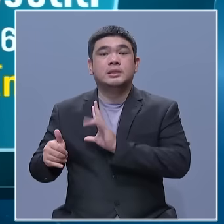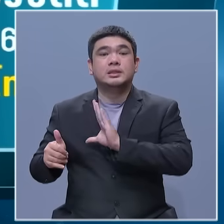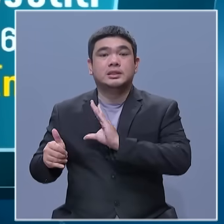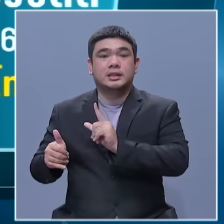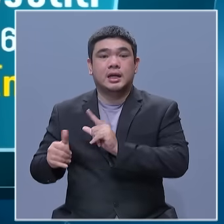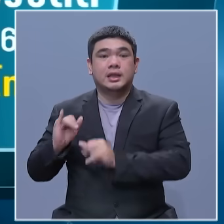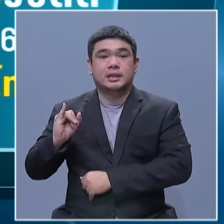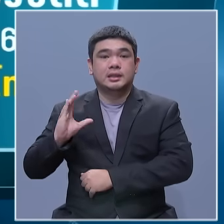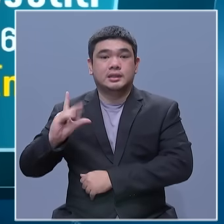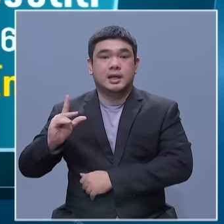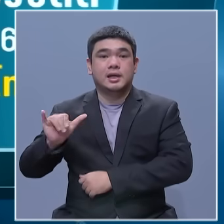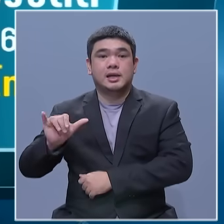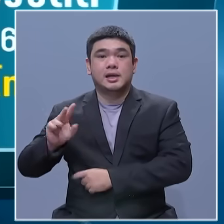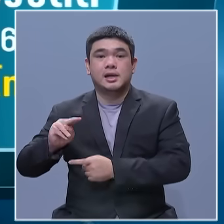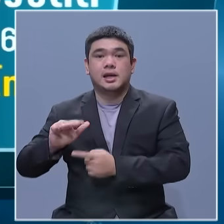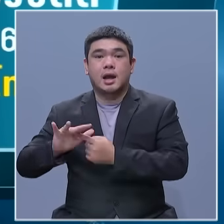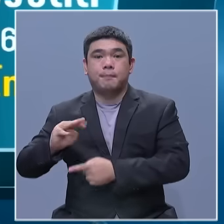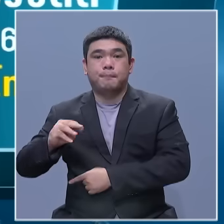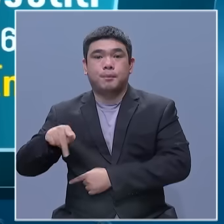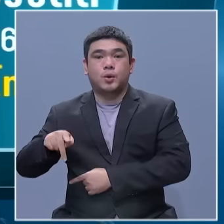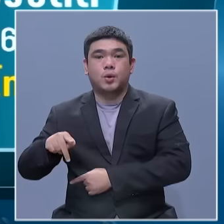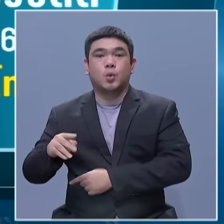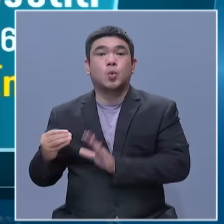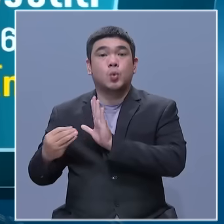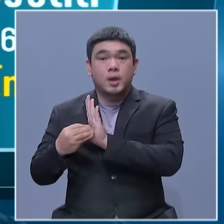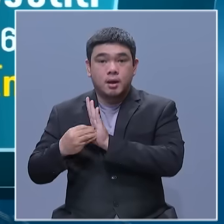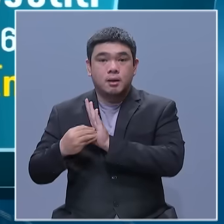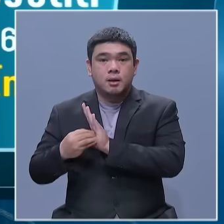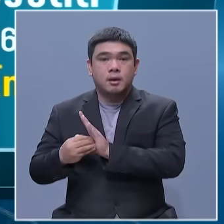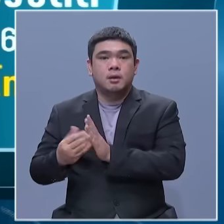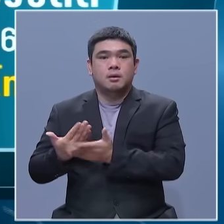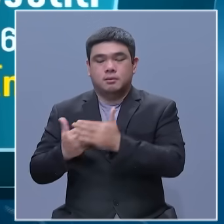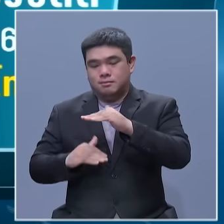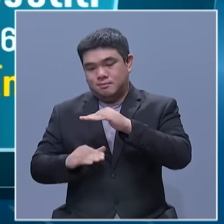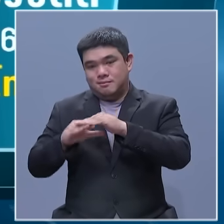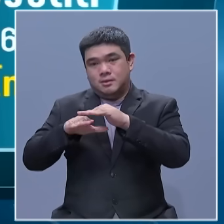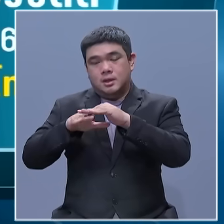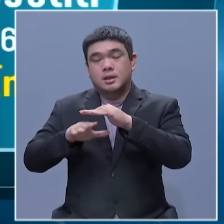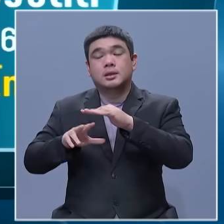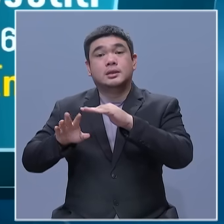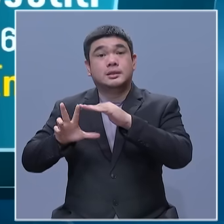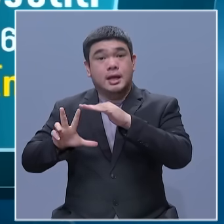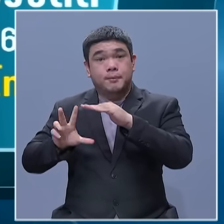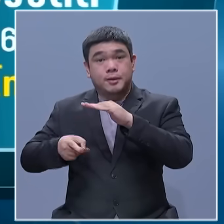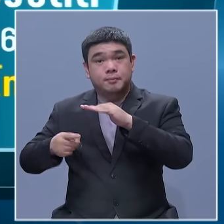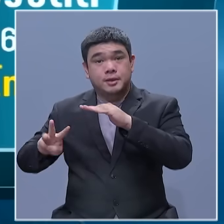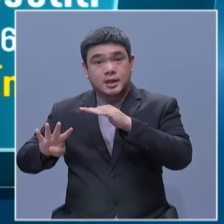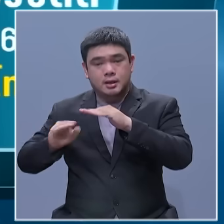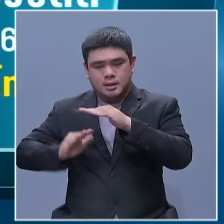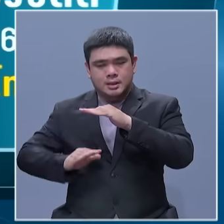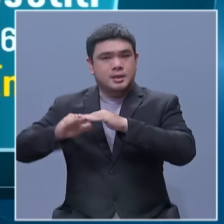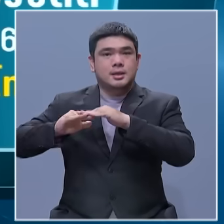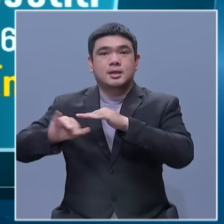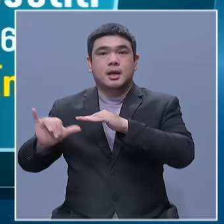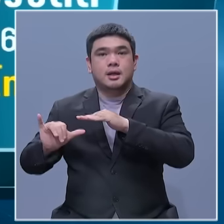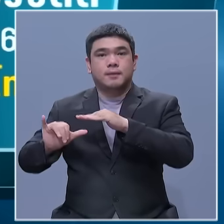พวานมั่นเพียรจิตส.ส.กทม.ฝั่งทนคะแนนเสียงไม่ถึง3ใน4นะครับเพราะฉะนั้นก็เ